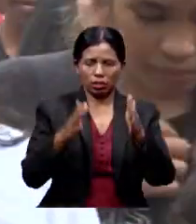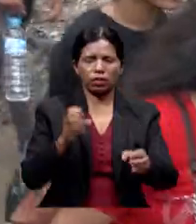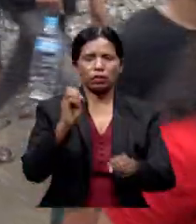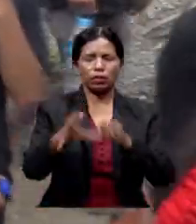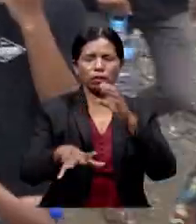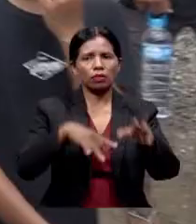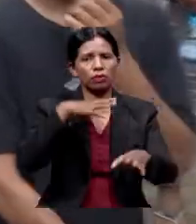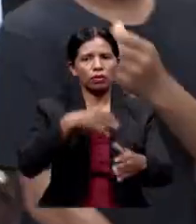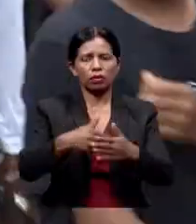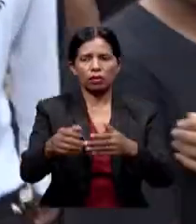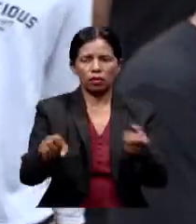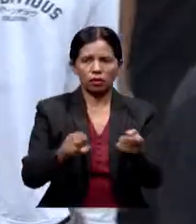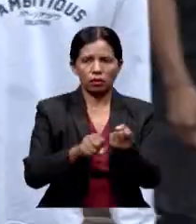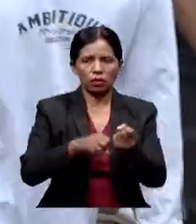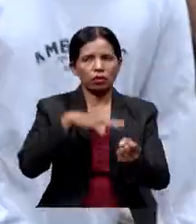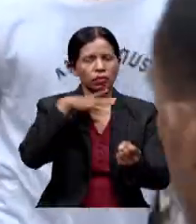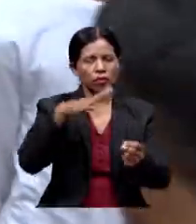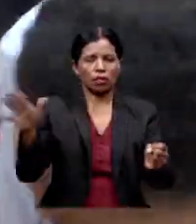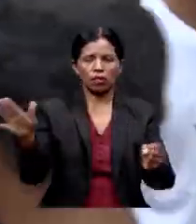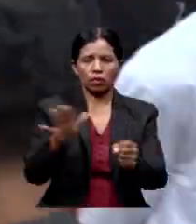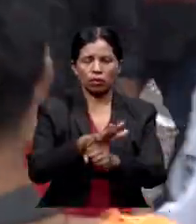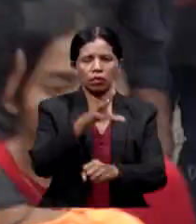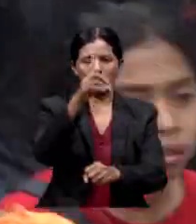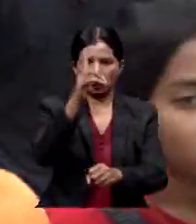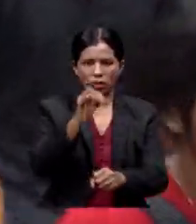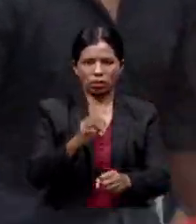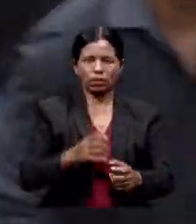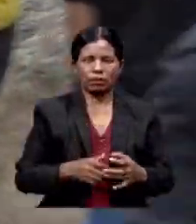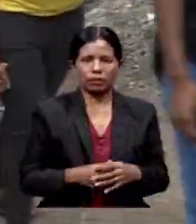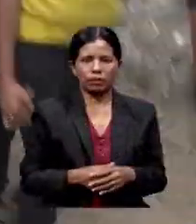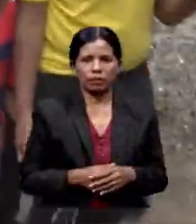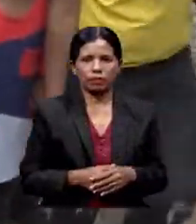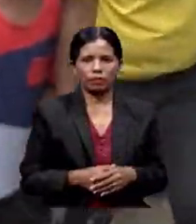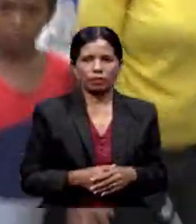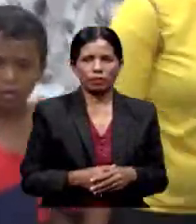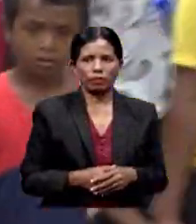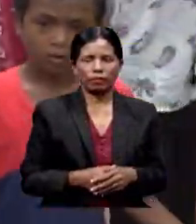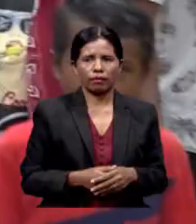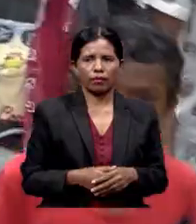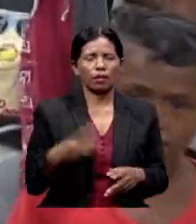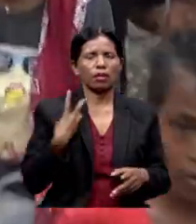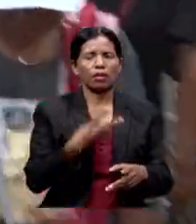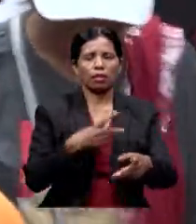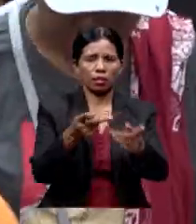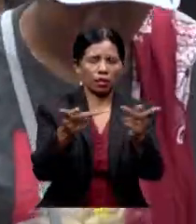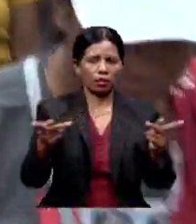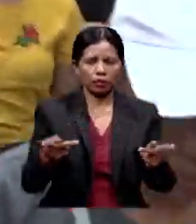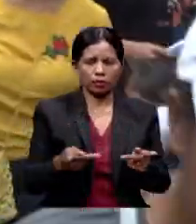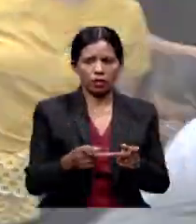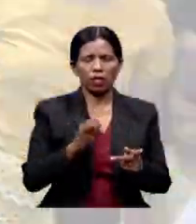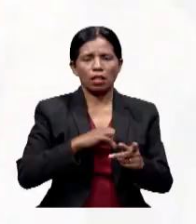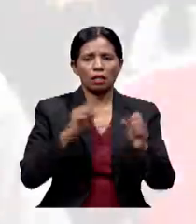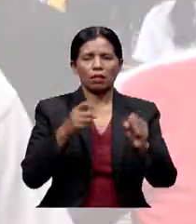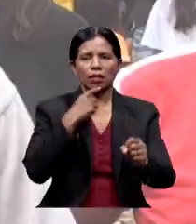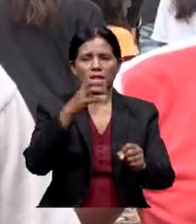erbirune, kontribuimos ba lisu na konu iha kapital lilin. Aburani dia ni tanya ambiente kuaze abele dia di